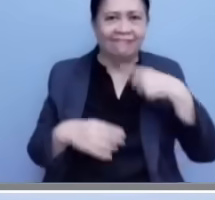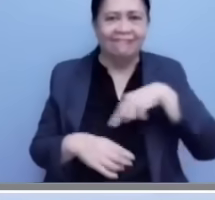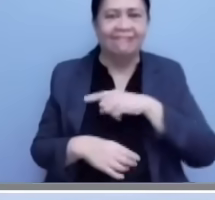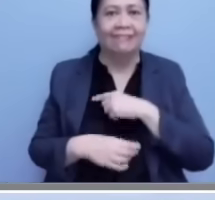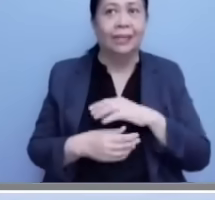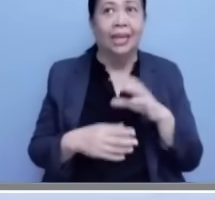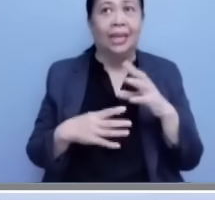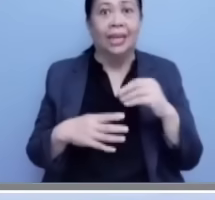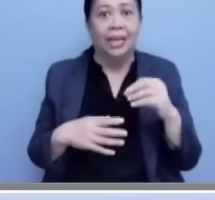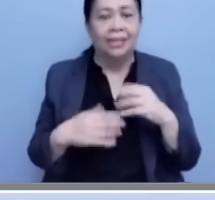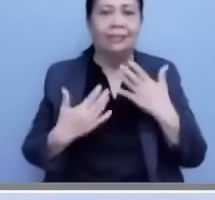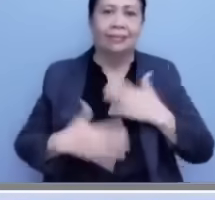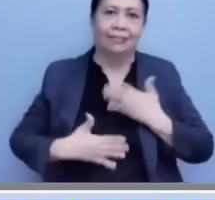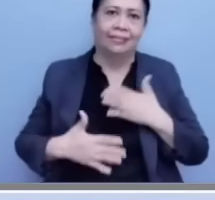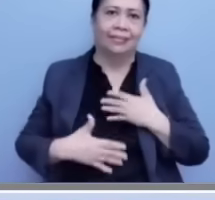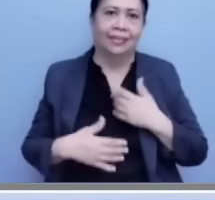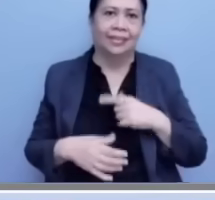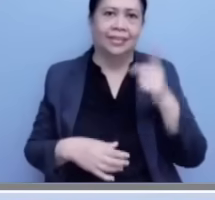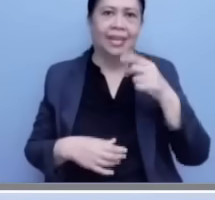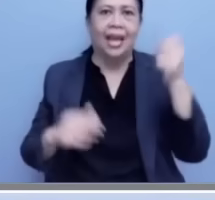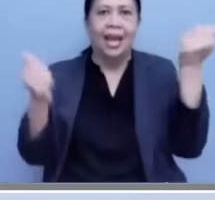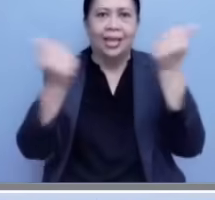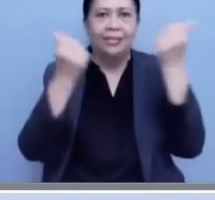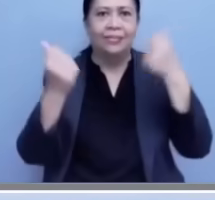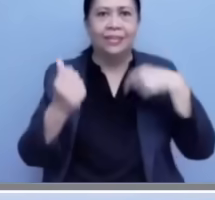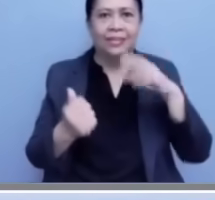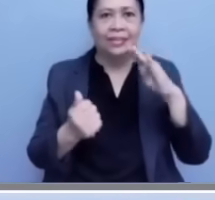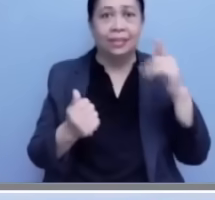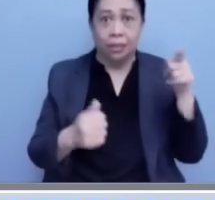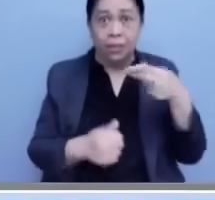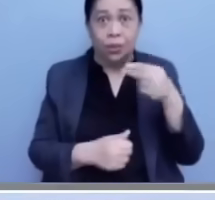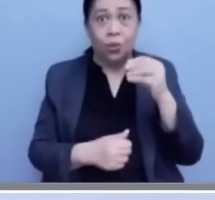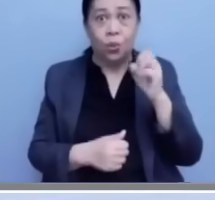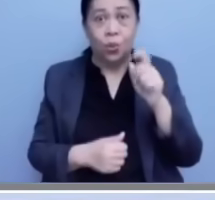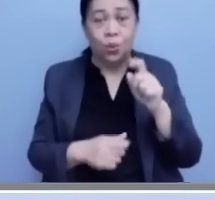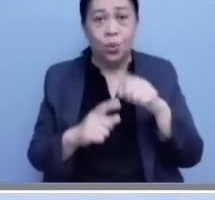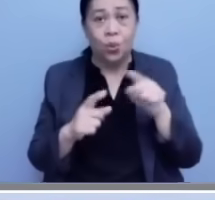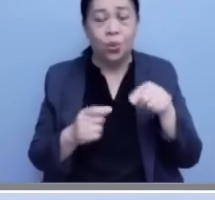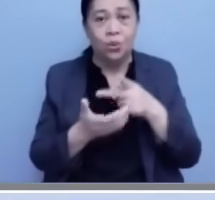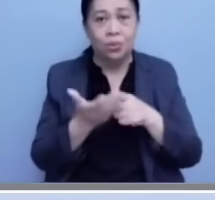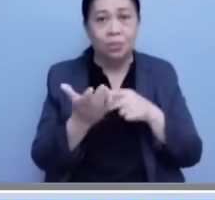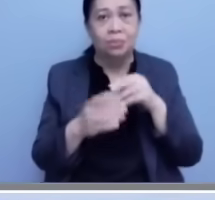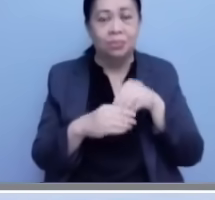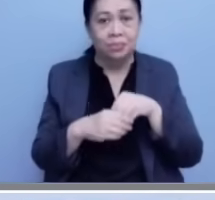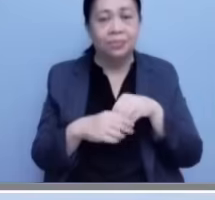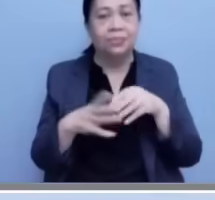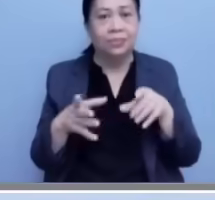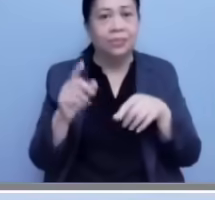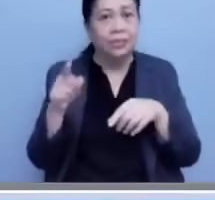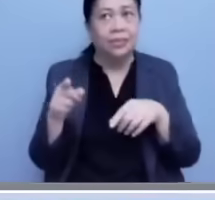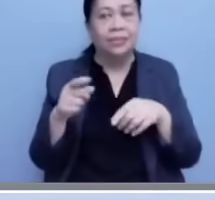And natuwa ako nung isang anniversary din namin na siya yung nag-host nung isang segment. Siya yung